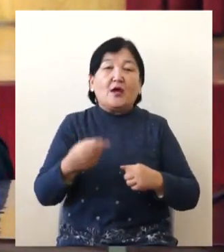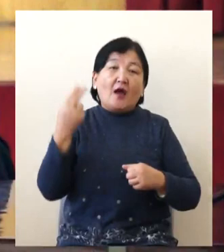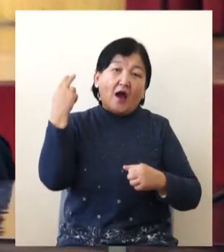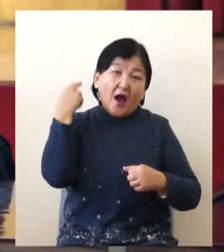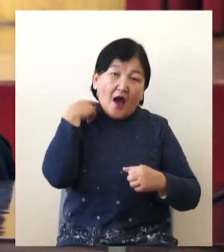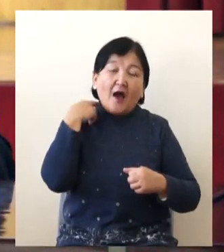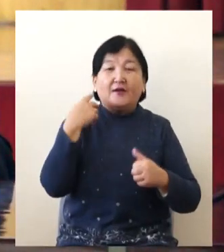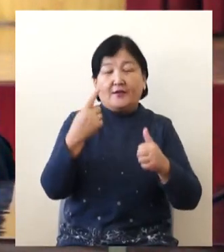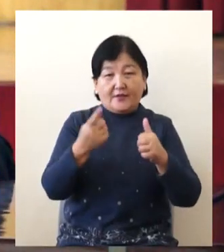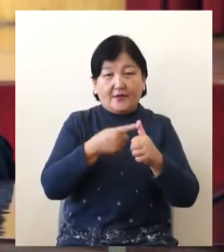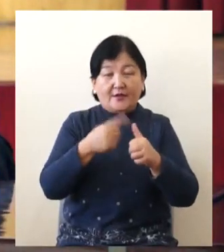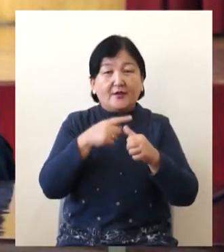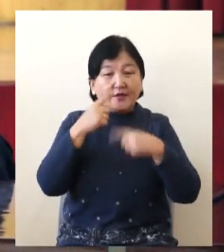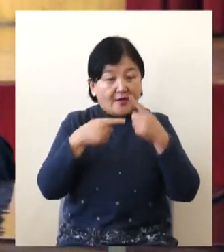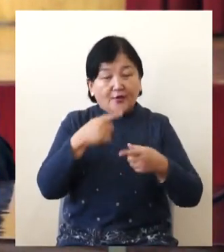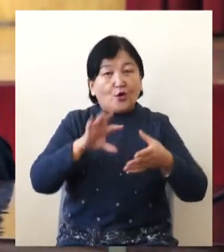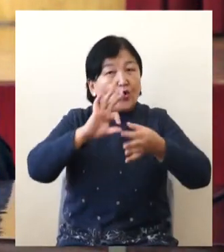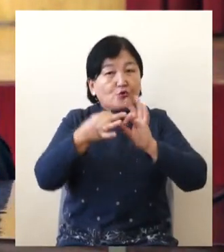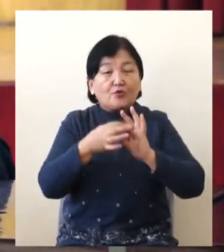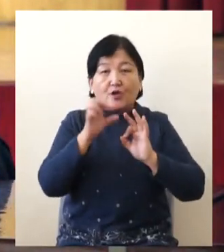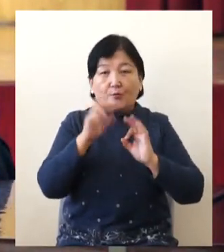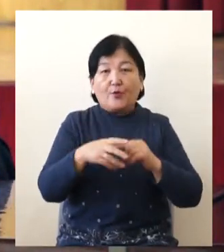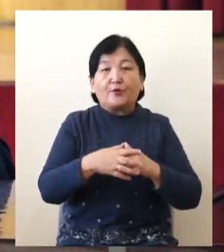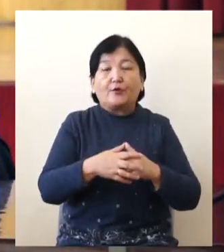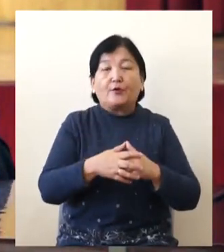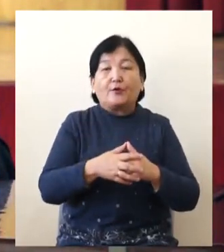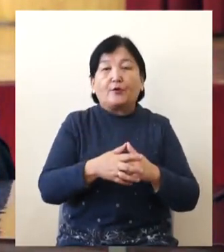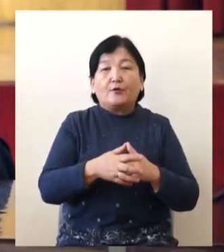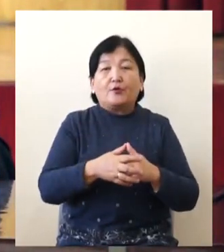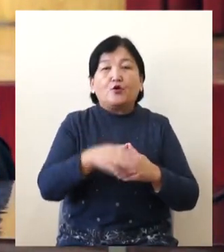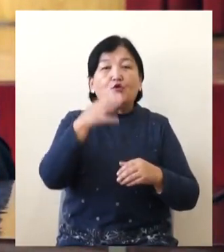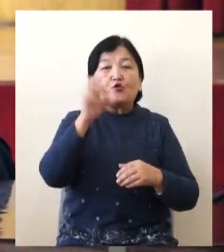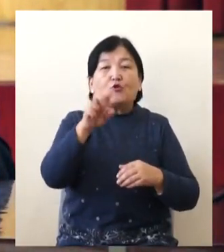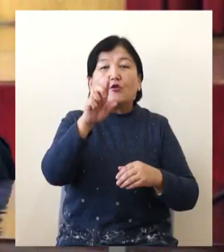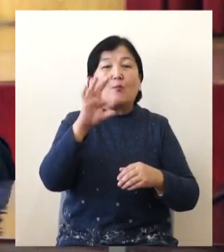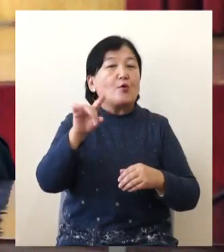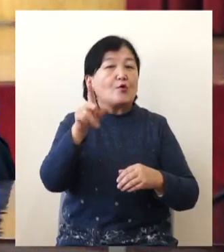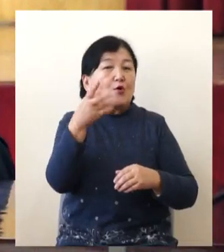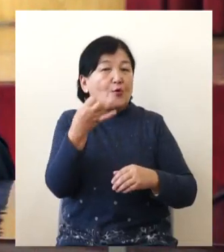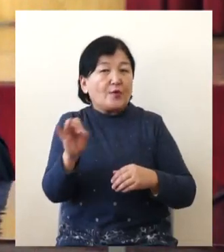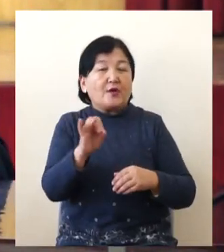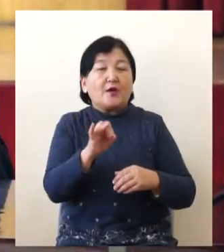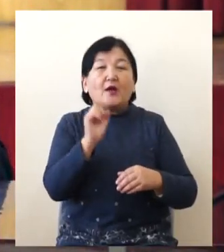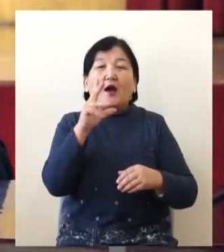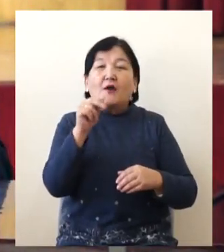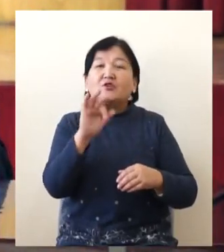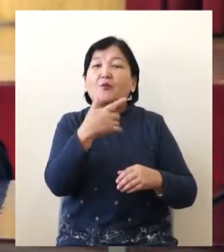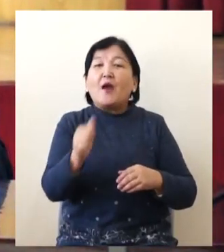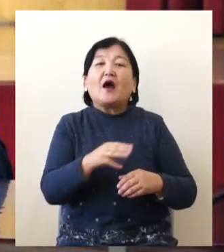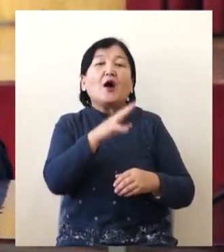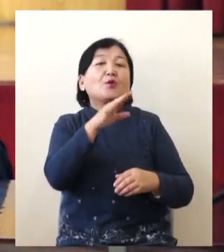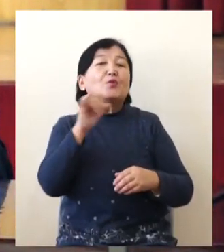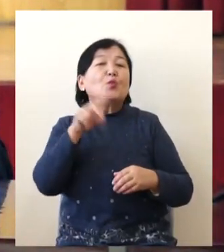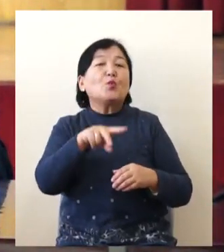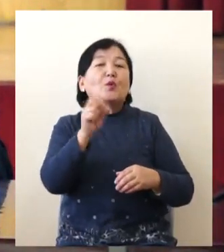англи хэлээр free riders гэж хэлдэг. Да манайхаар бол энэ төлбөргүй зорчиж байгаа явж байгаа хүнийг бол манайх туулаач гэдэг